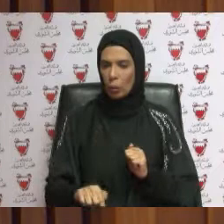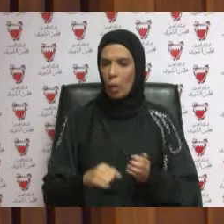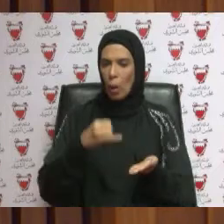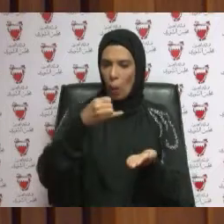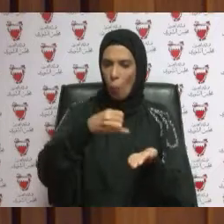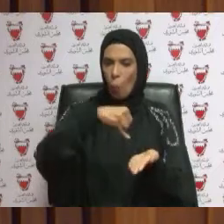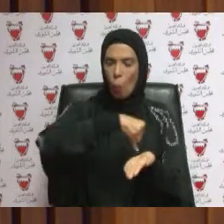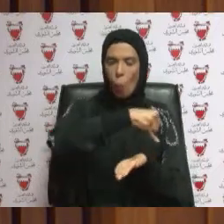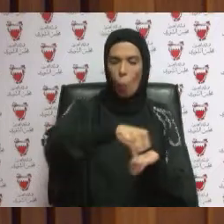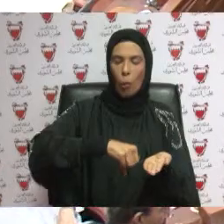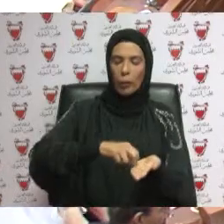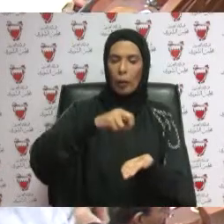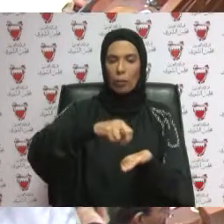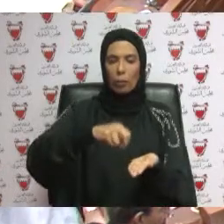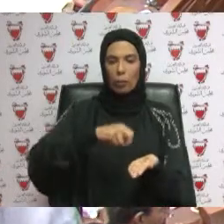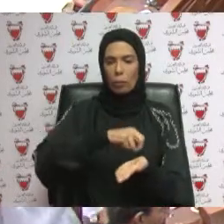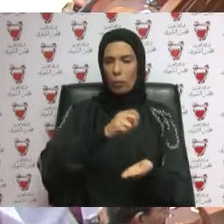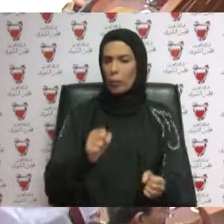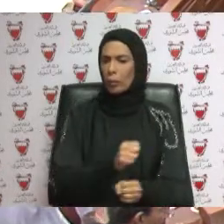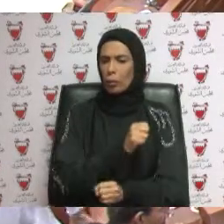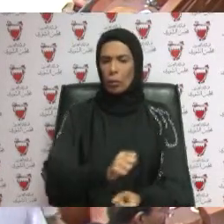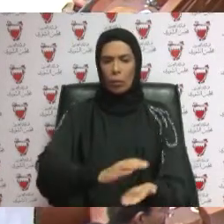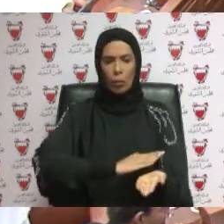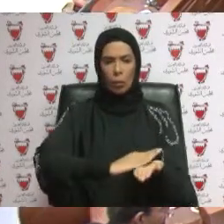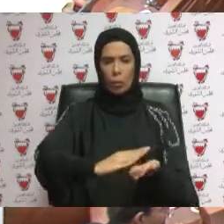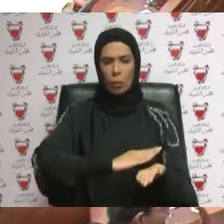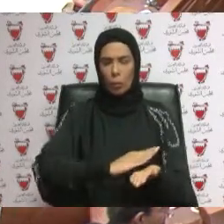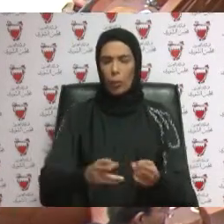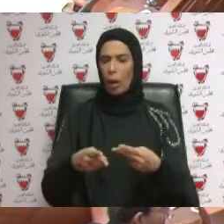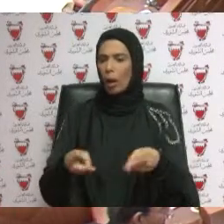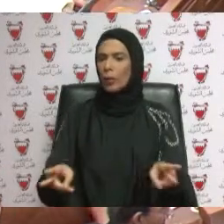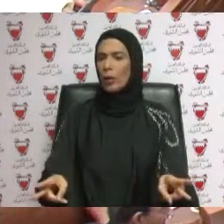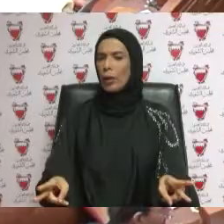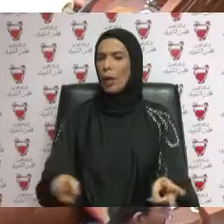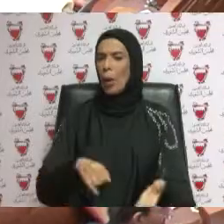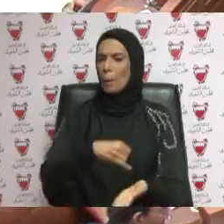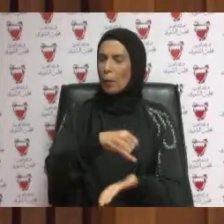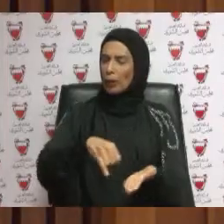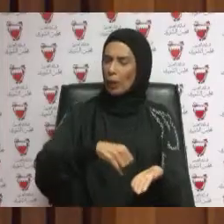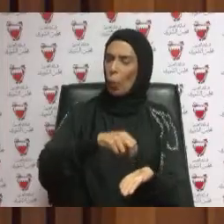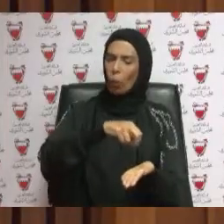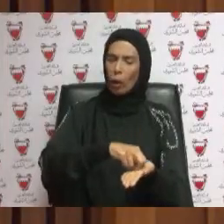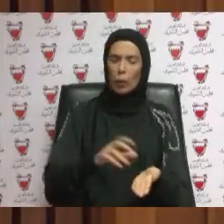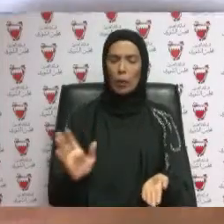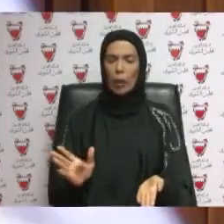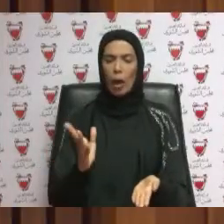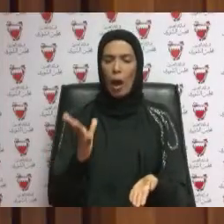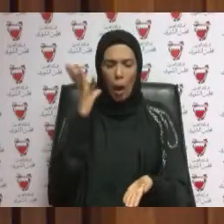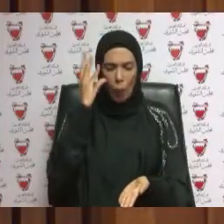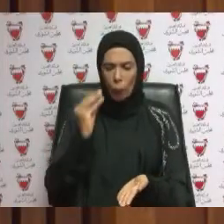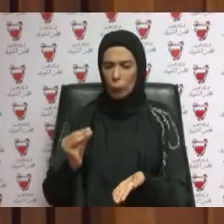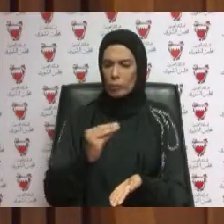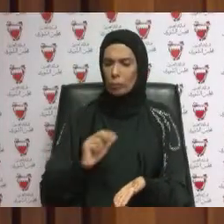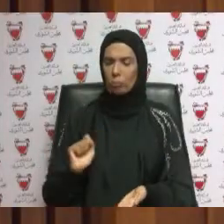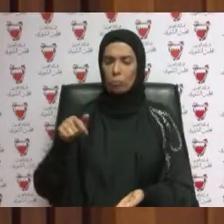والقرى الاستعمالات المختلفة للأراضي التي تتفق مع طبيعة المدينة أو القرية واحتياجات